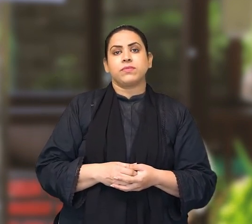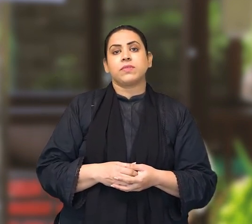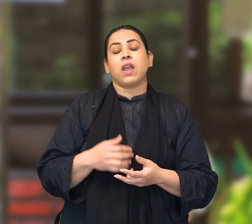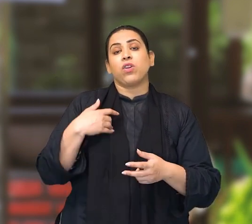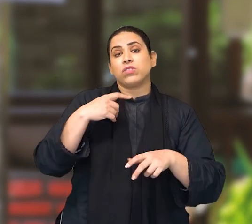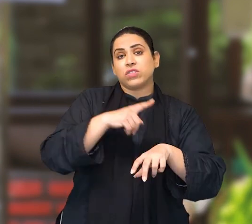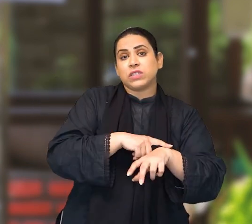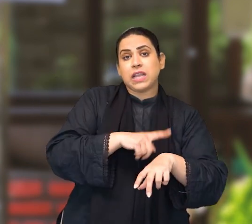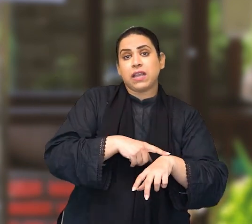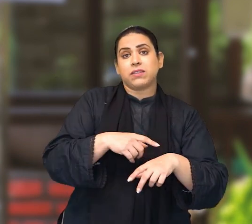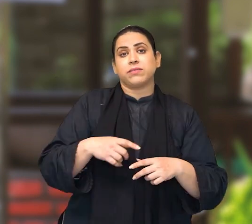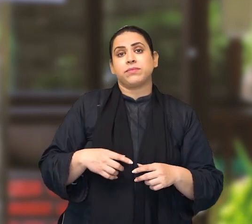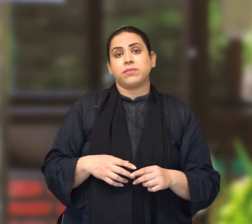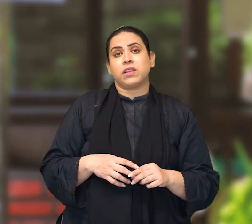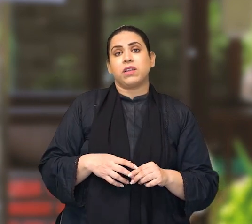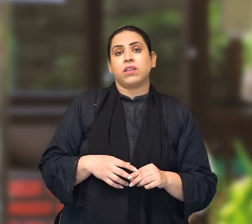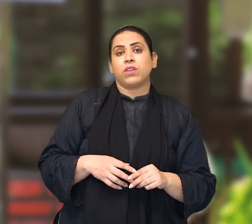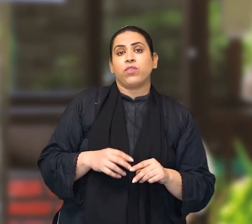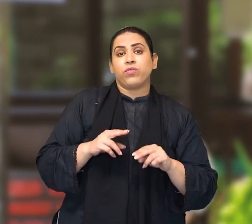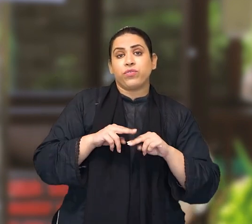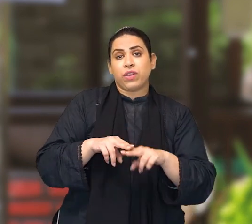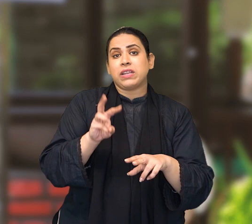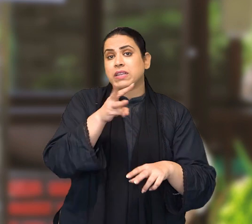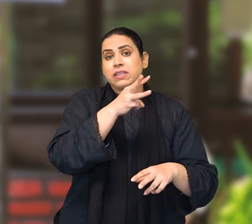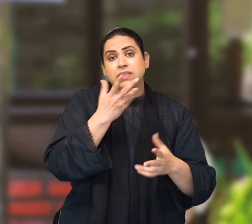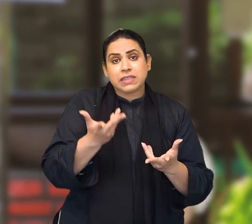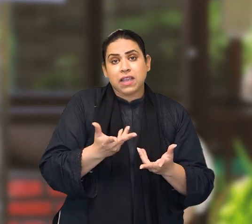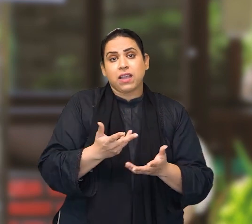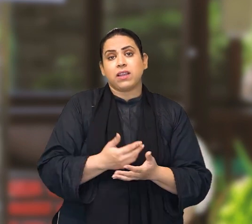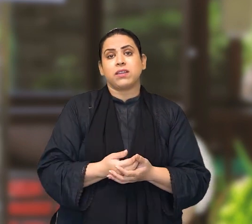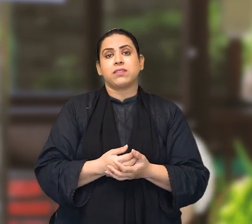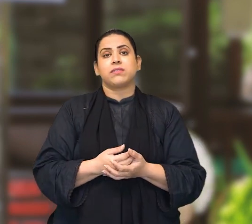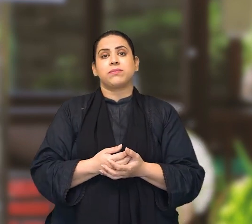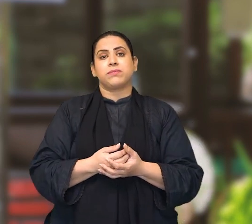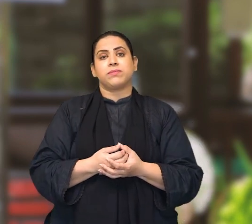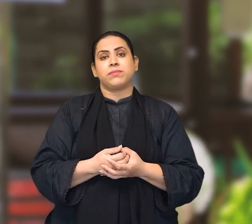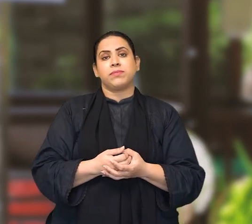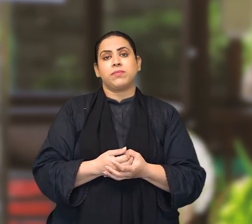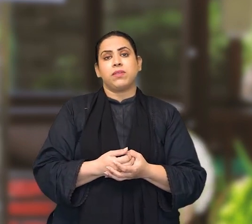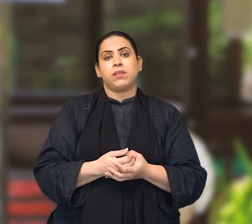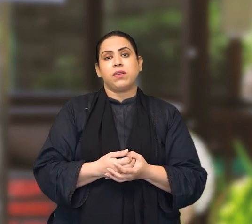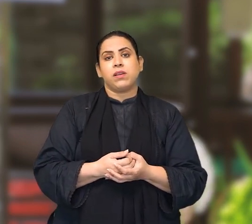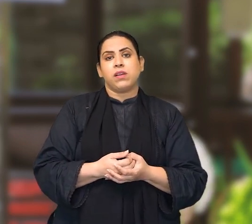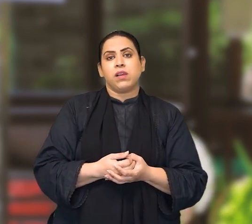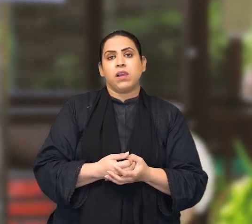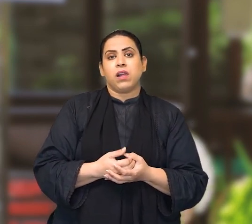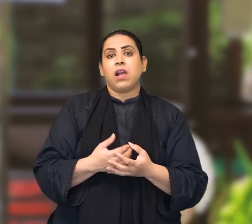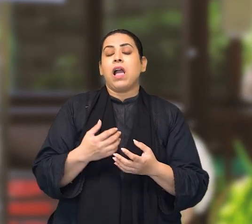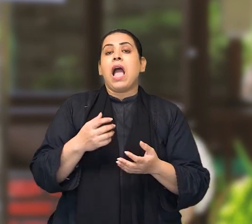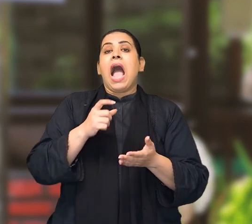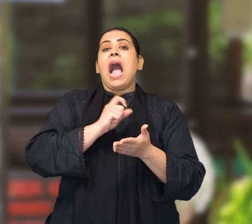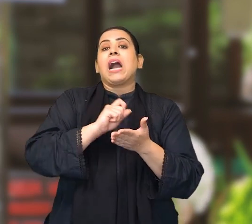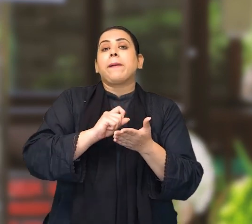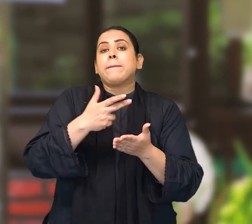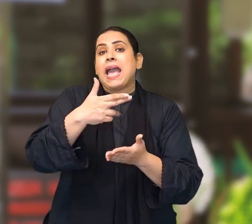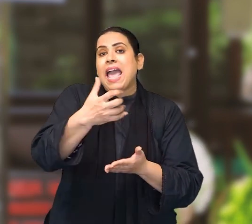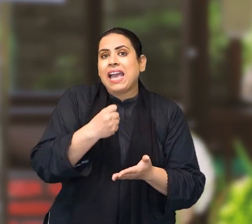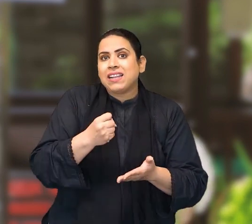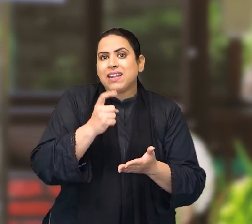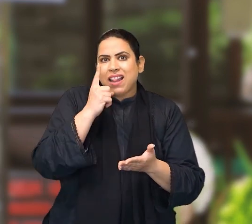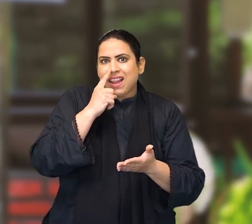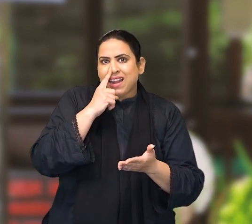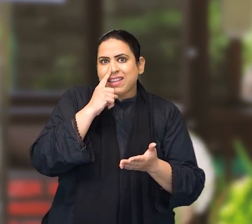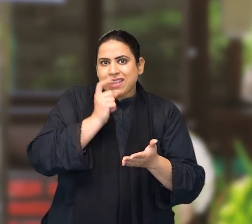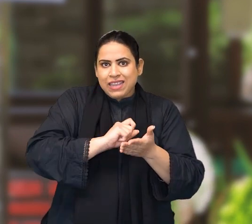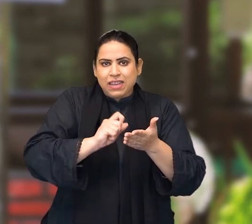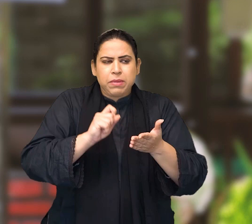देयर इज़ नो फाइनल थिंग कि लाइक हक महर कितना होगा या इस कितनी चीज़ें होंगी.